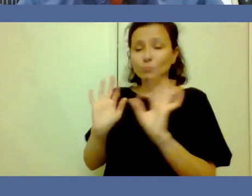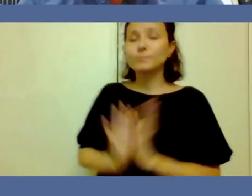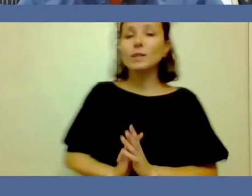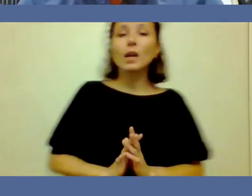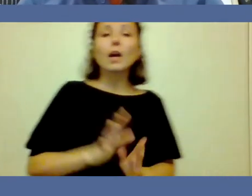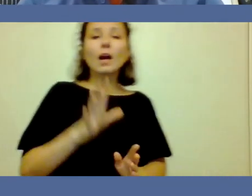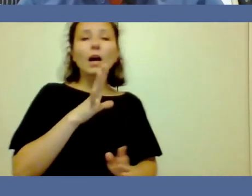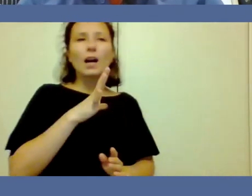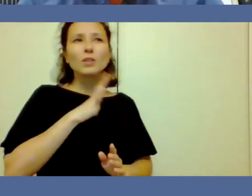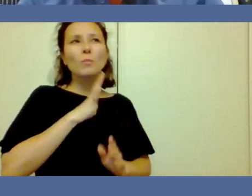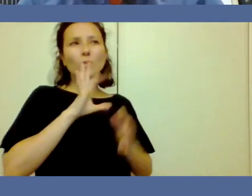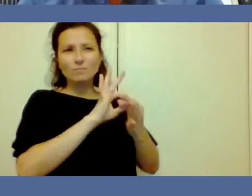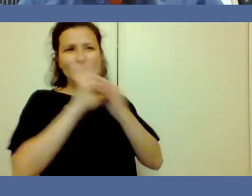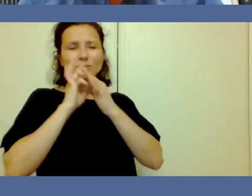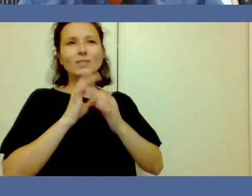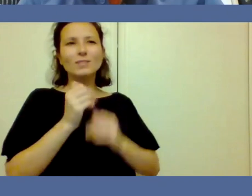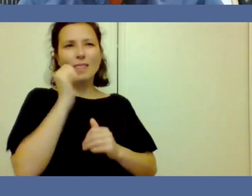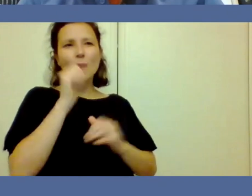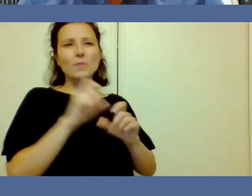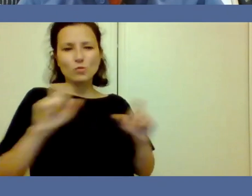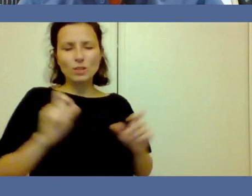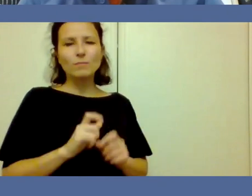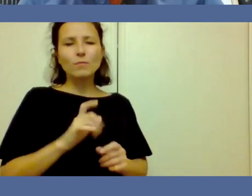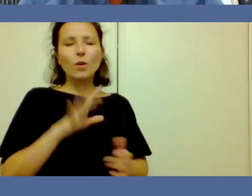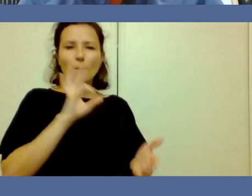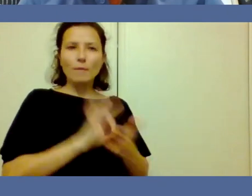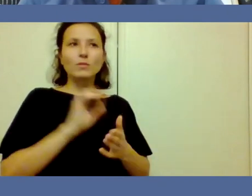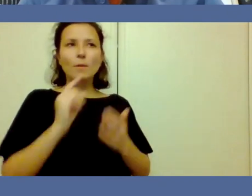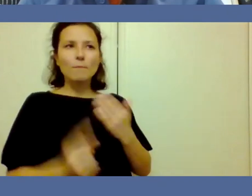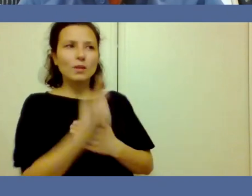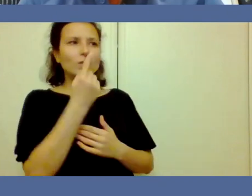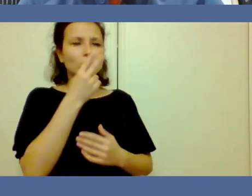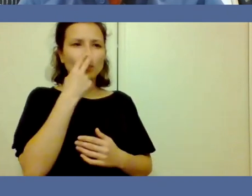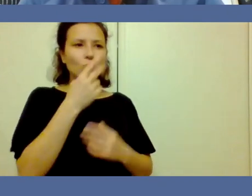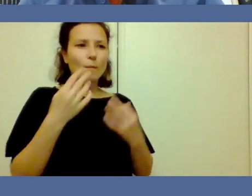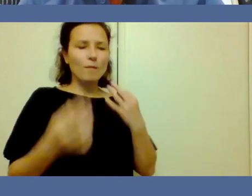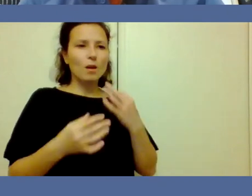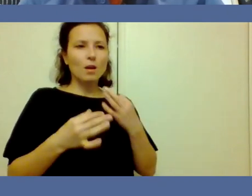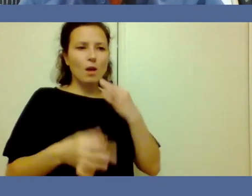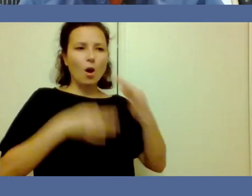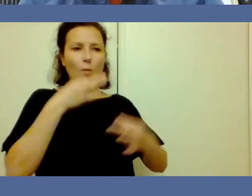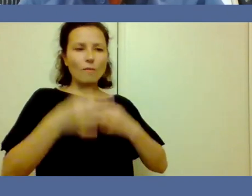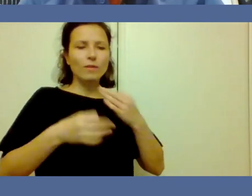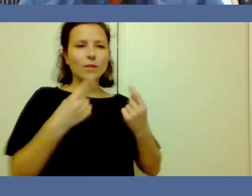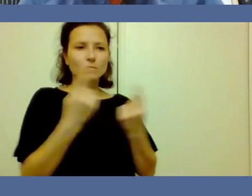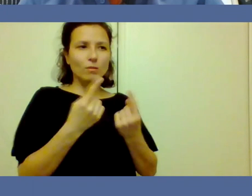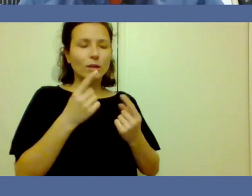jest pewne, że pierwszy raz zobaczyłam fabułę, kiedy otworzyłam akta